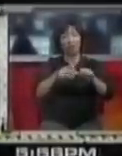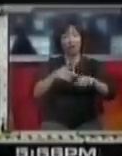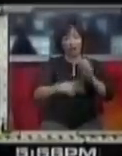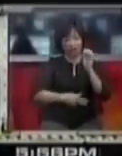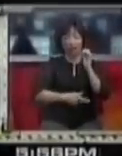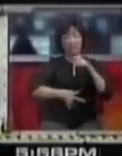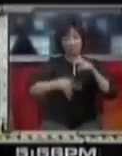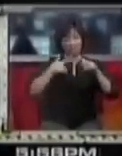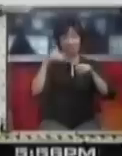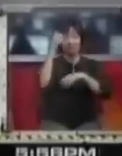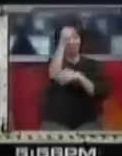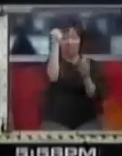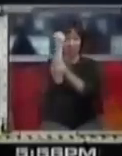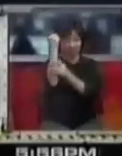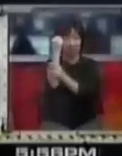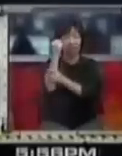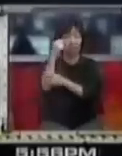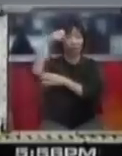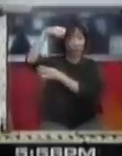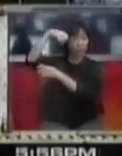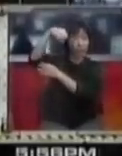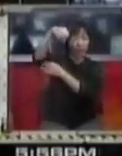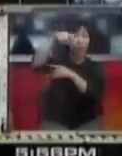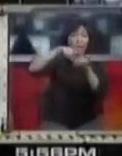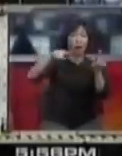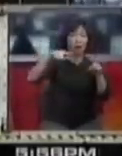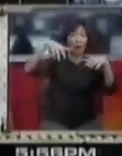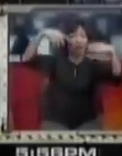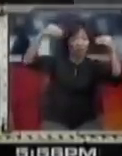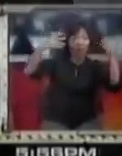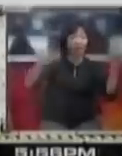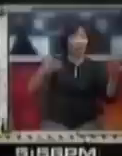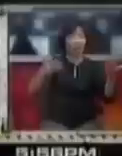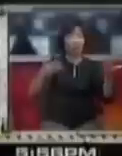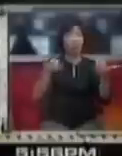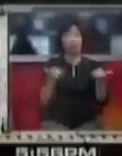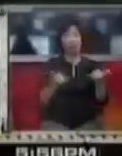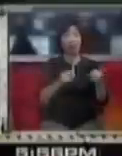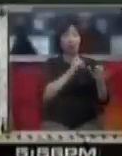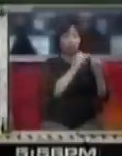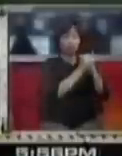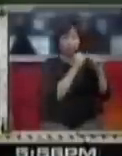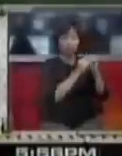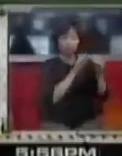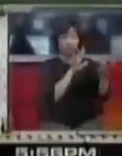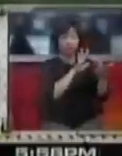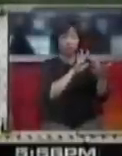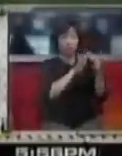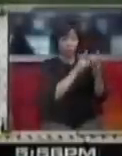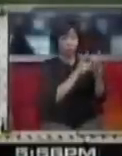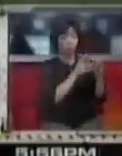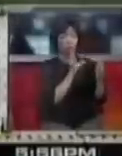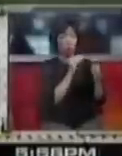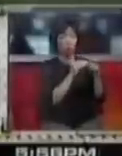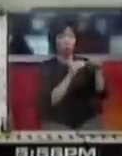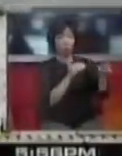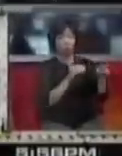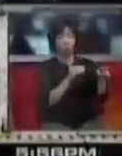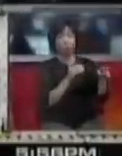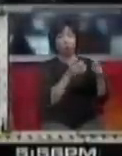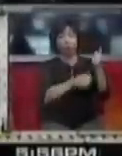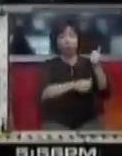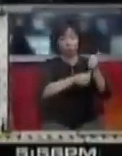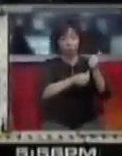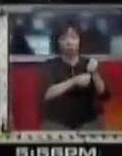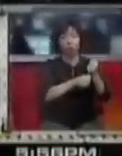ang problema sa lokal na pamahalaan ng Antipolo sa likod ng aming kamera. Nakipag-usap sa amin ang executive assistant ni